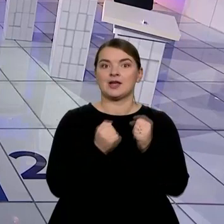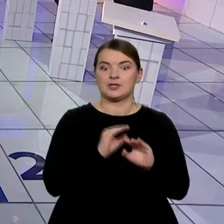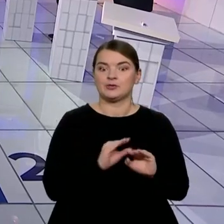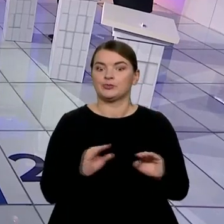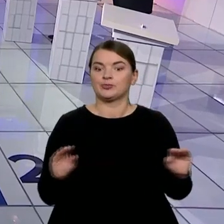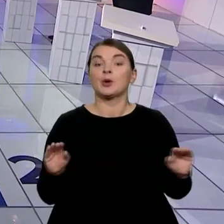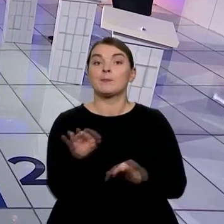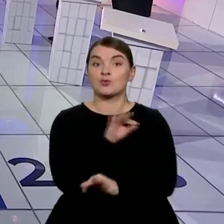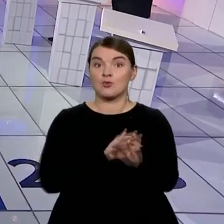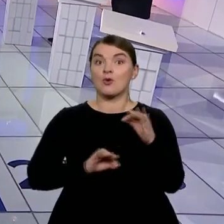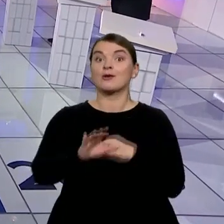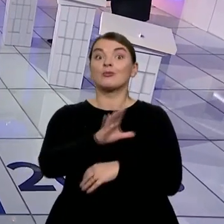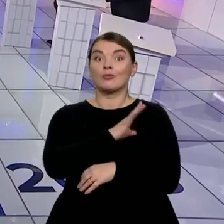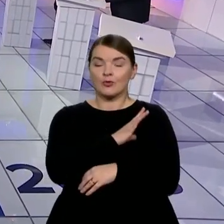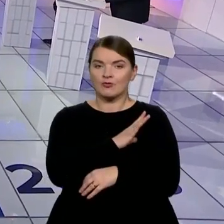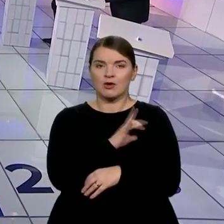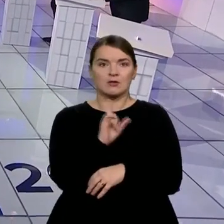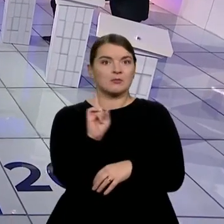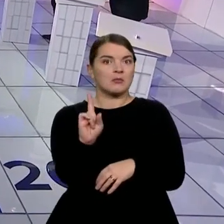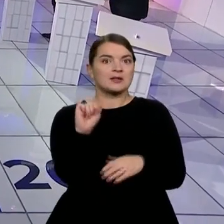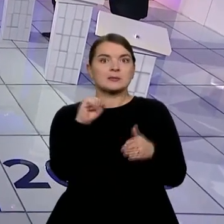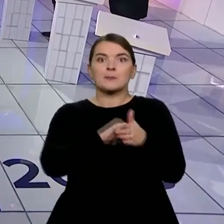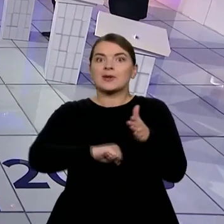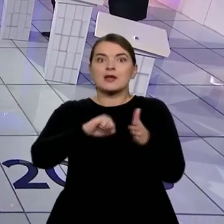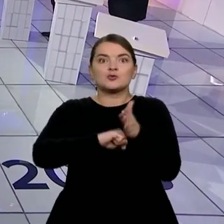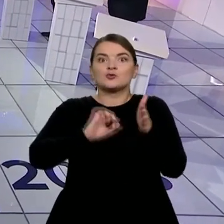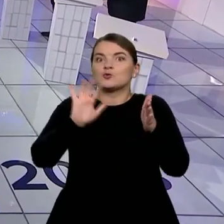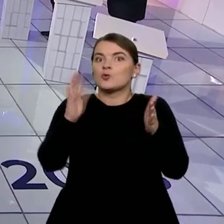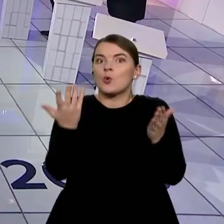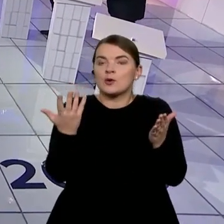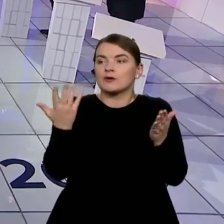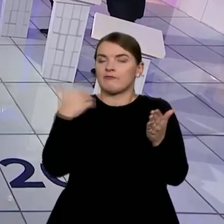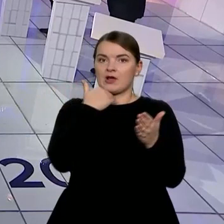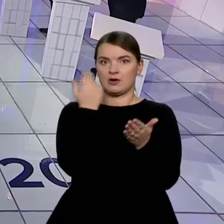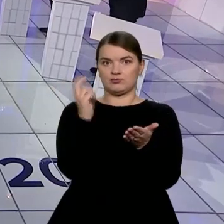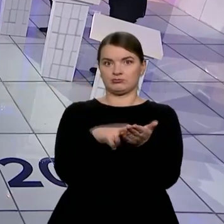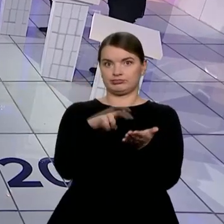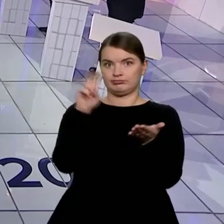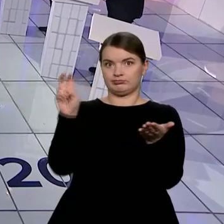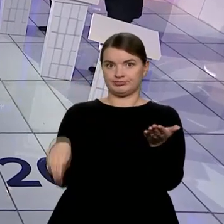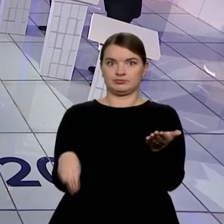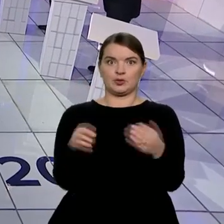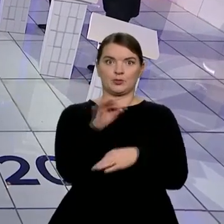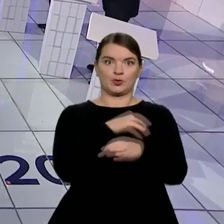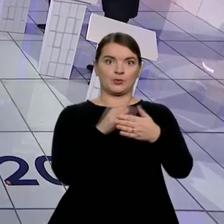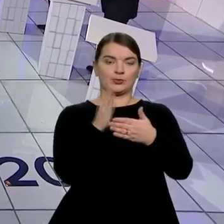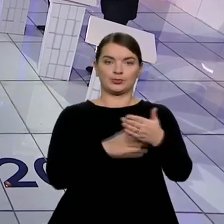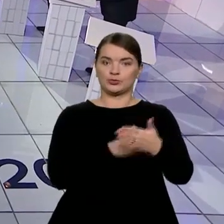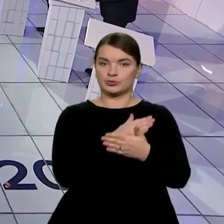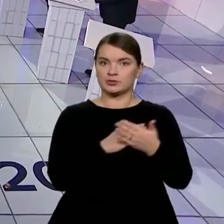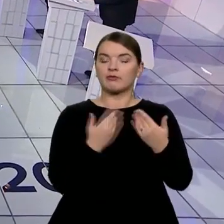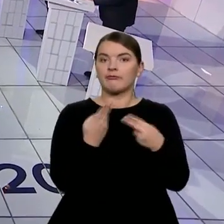kažkokių neaiškių priežasčių miesto vadovai atsisakė tą daryti ir, aišku, taip